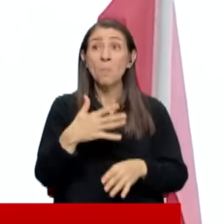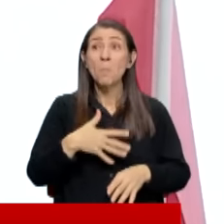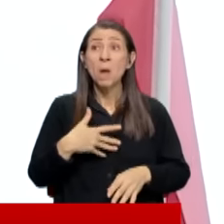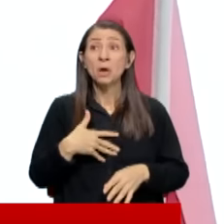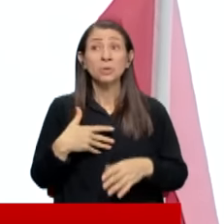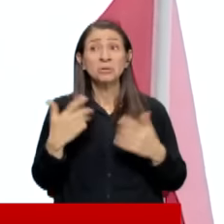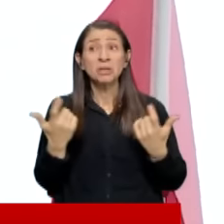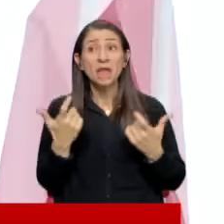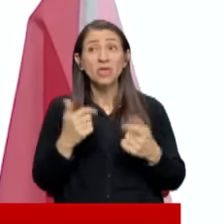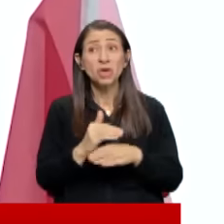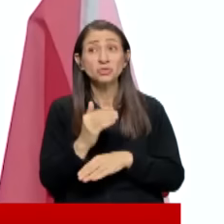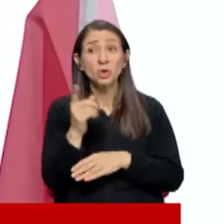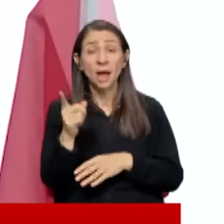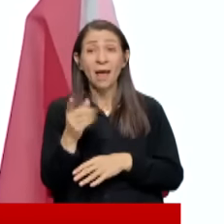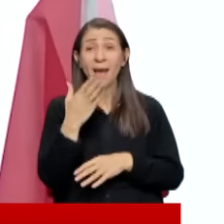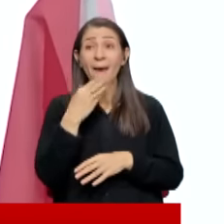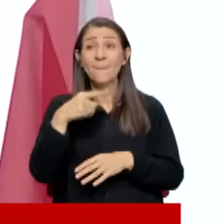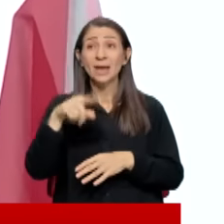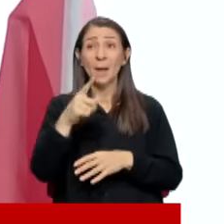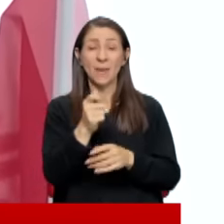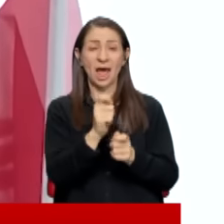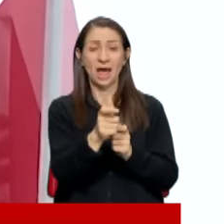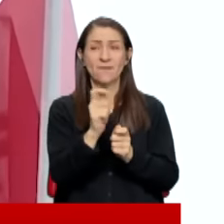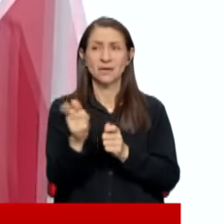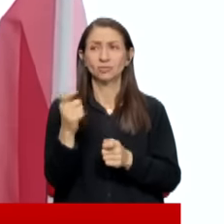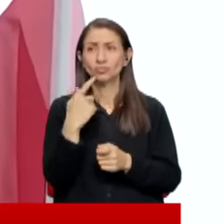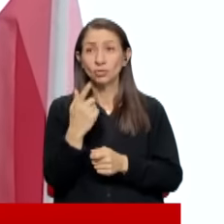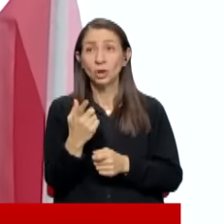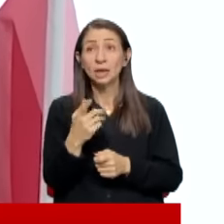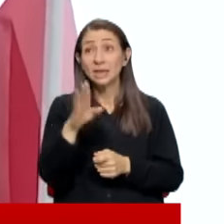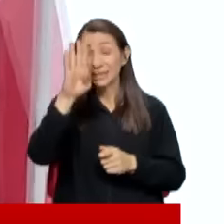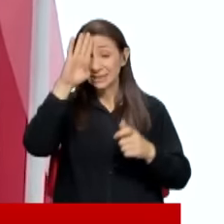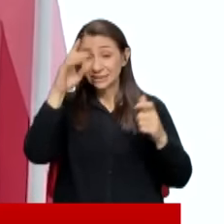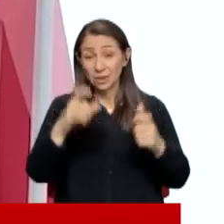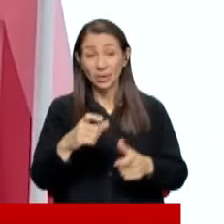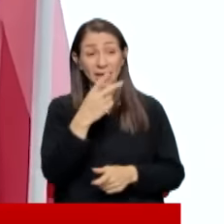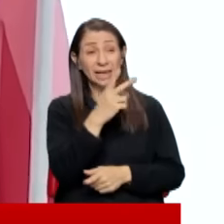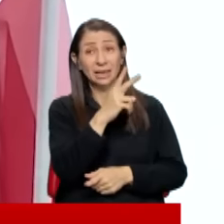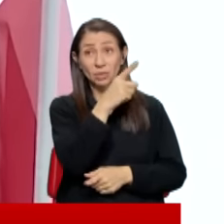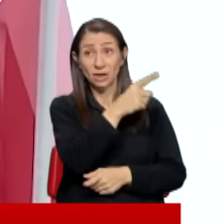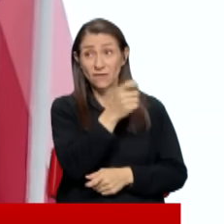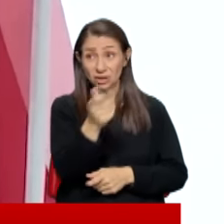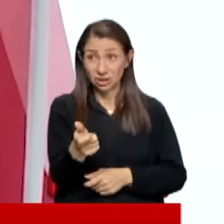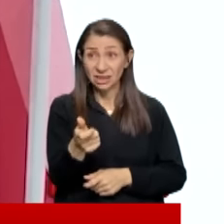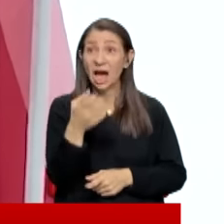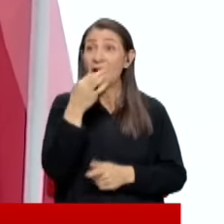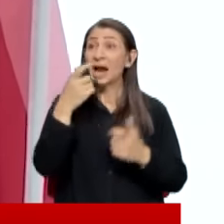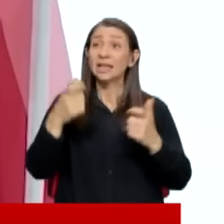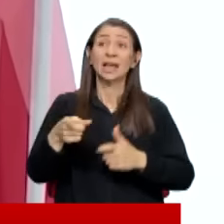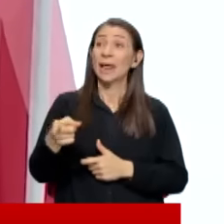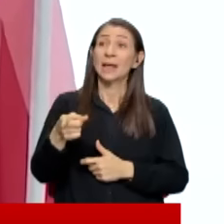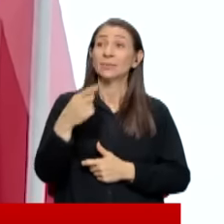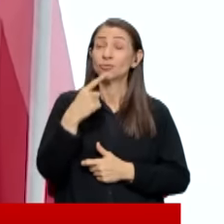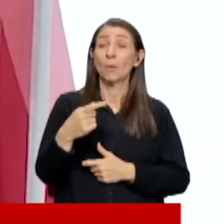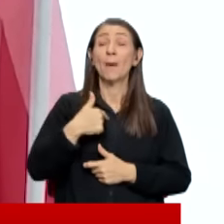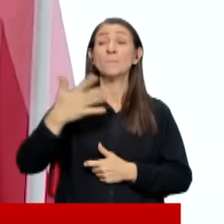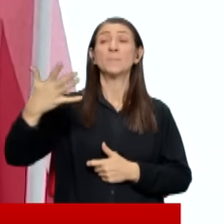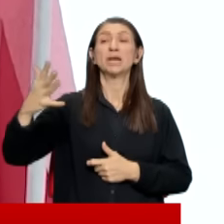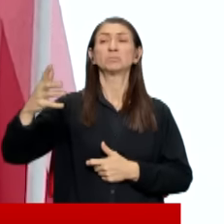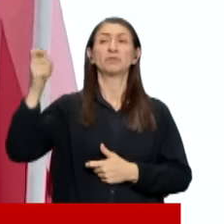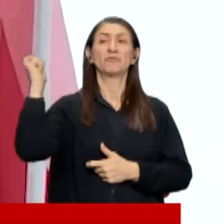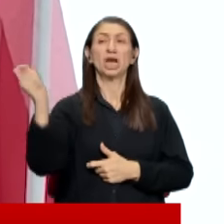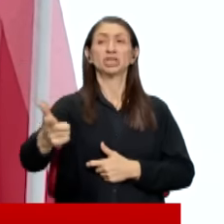ediyorum nerede yaşıyorlar. Emeklilere para vereceğiz diyorlar. İstanbul'daki 2000 lira vereceğiz. Ankara'daki diyor ki ben